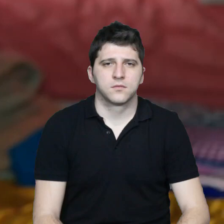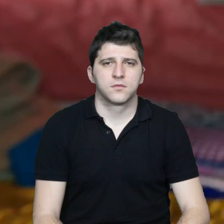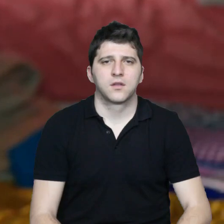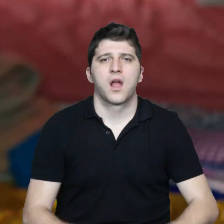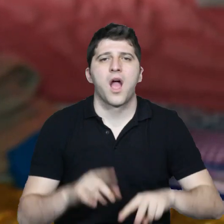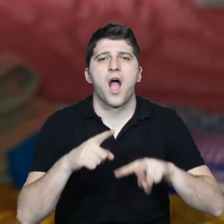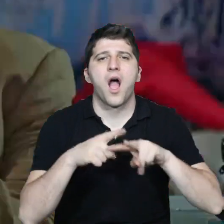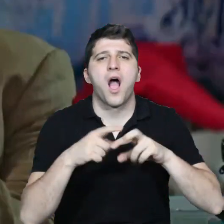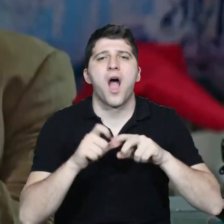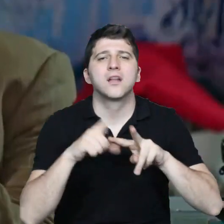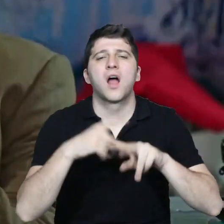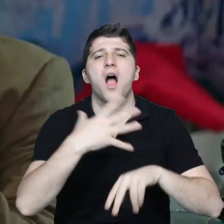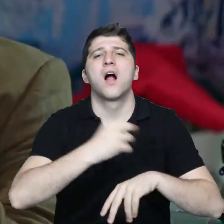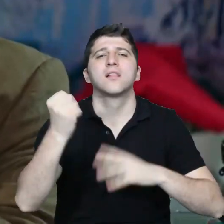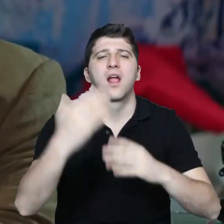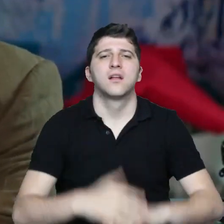Arda'yı aldılar.